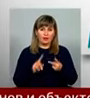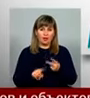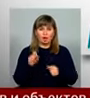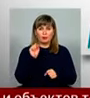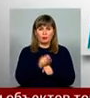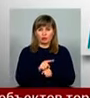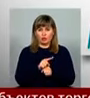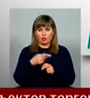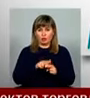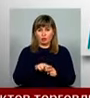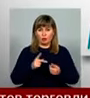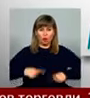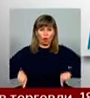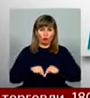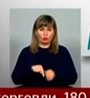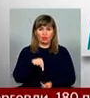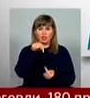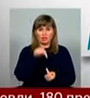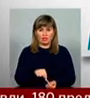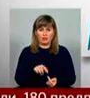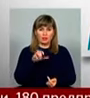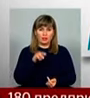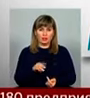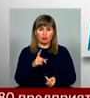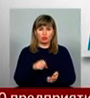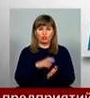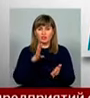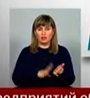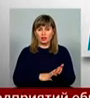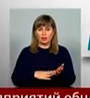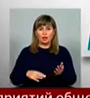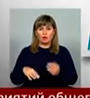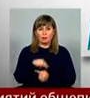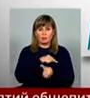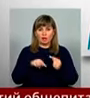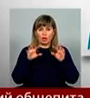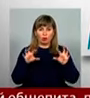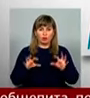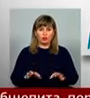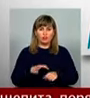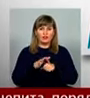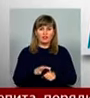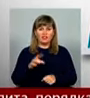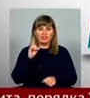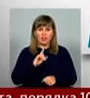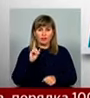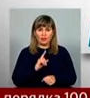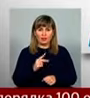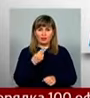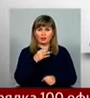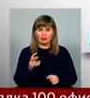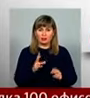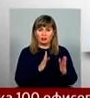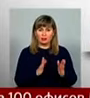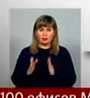поручаю антимонопольному органу в соответствии со статьей 119 предпринимательского кодекса ввести временное ценовое регулирование